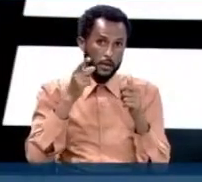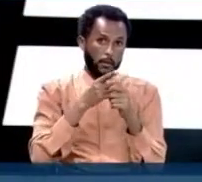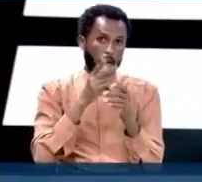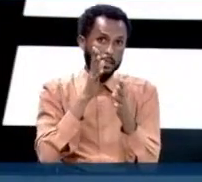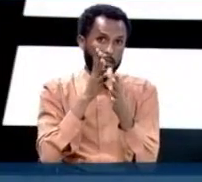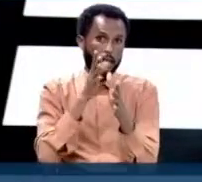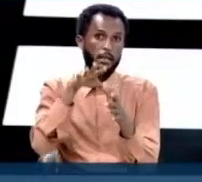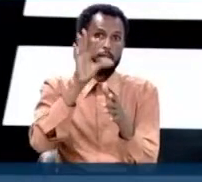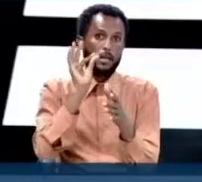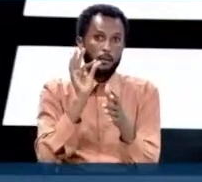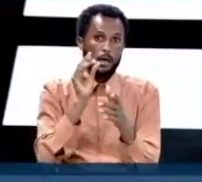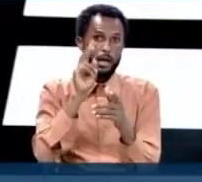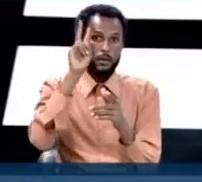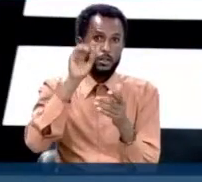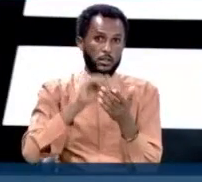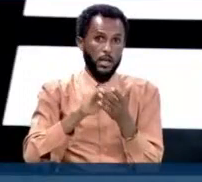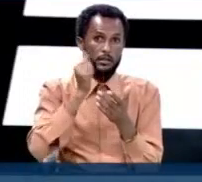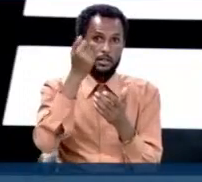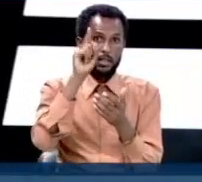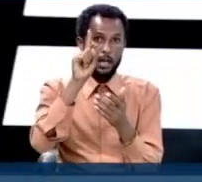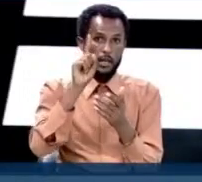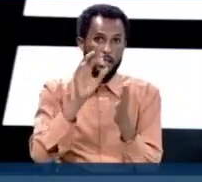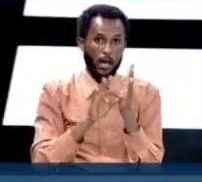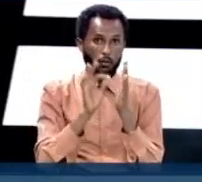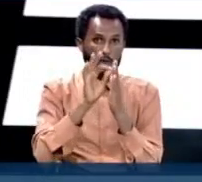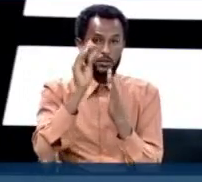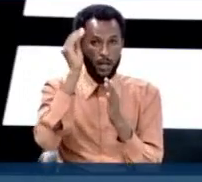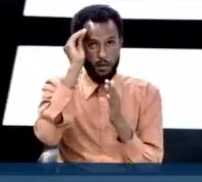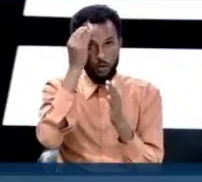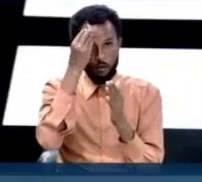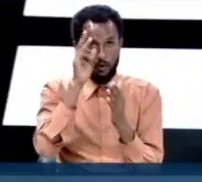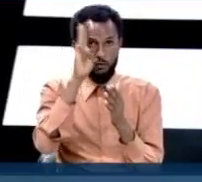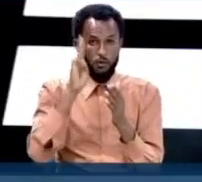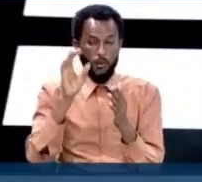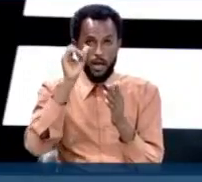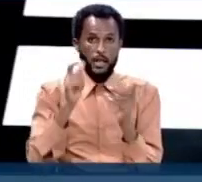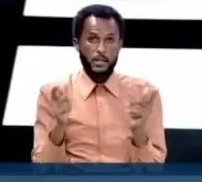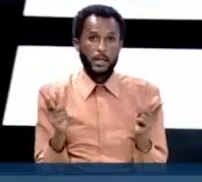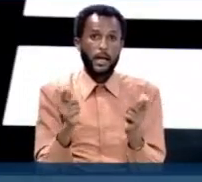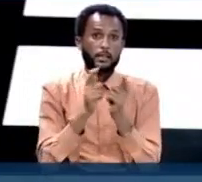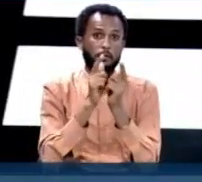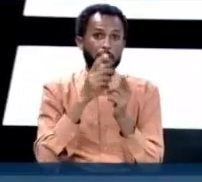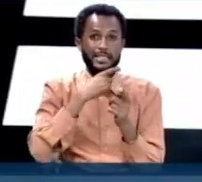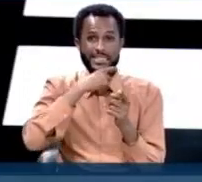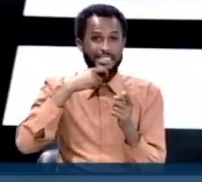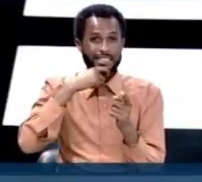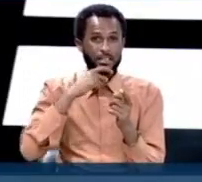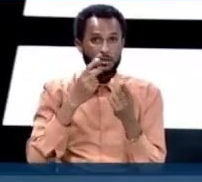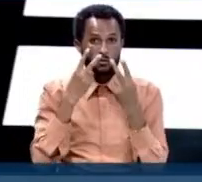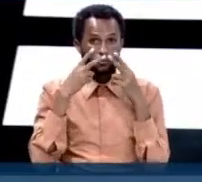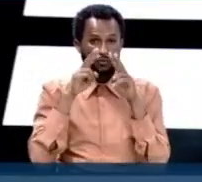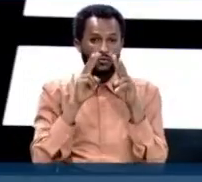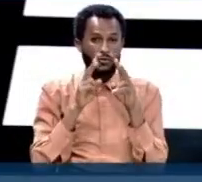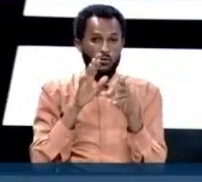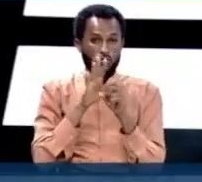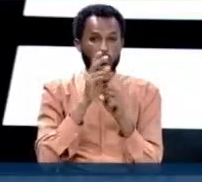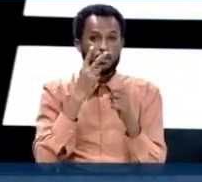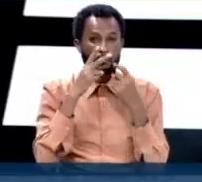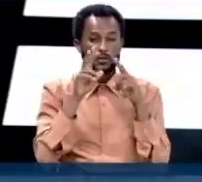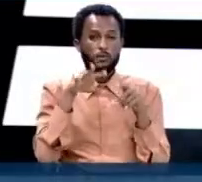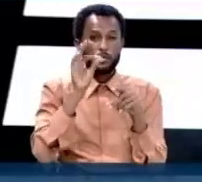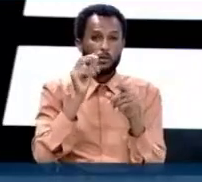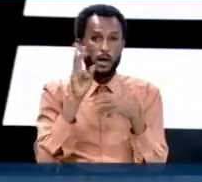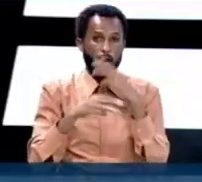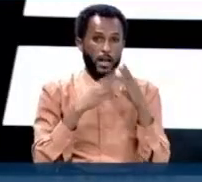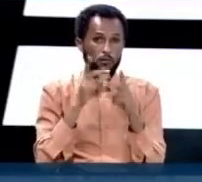ይርከባ። ኣብ 2011 ኣቆፃፅራ ኣውሮፓ ኣብ ሶማልያ ዘጋጠመ ድርቂ እኹል ቆላሕታ ብዘይምርካቡን ዓለም ግቡእ